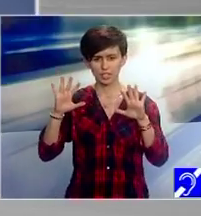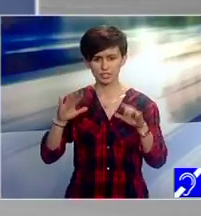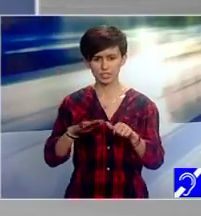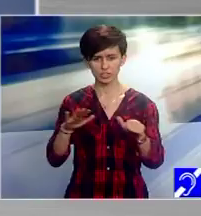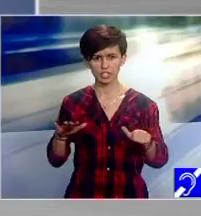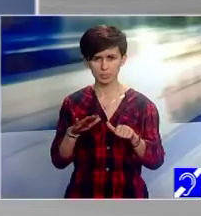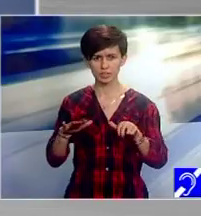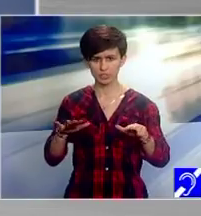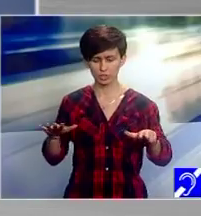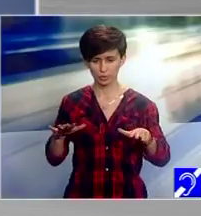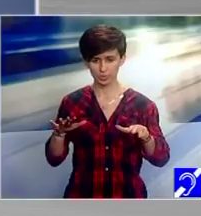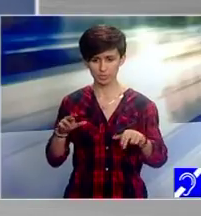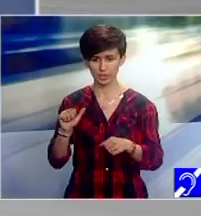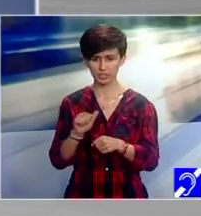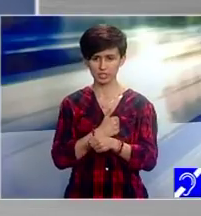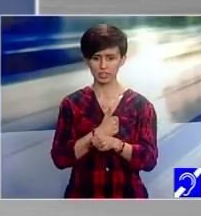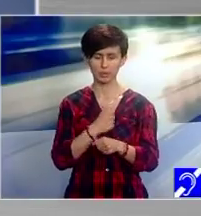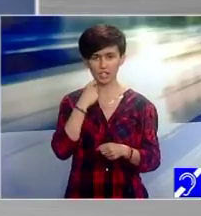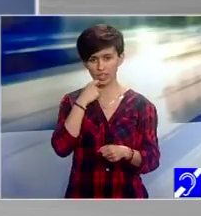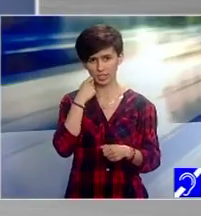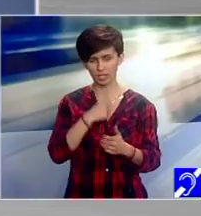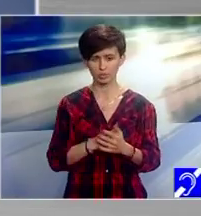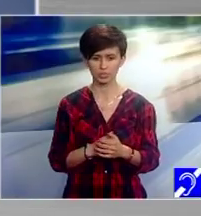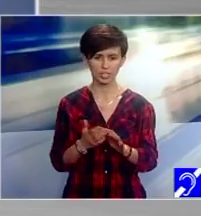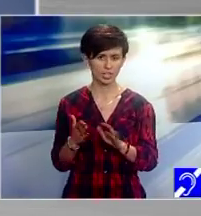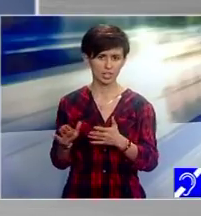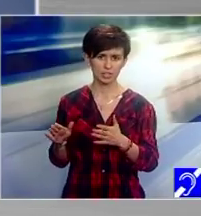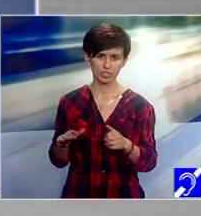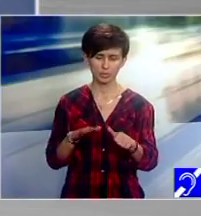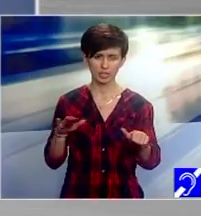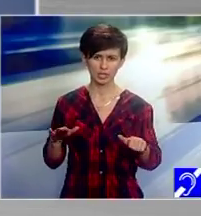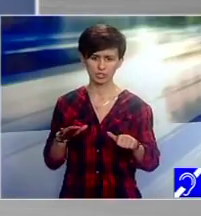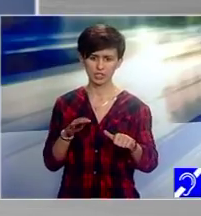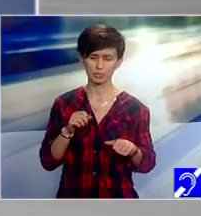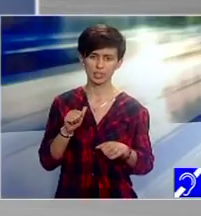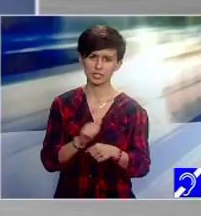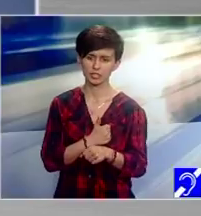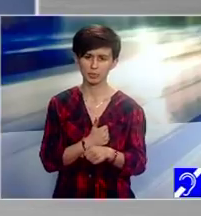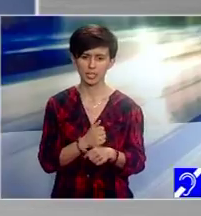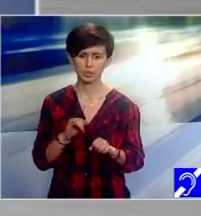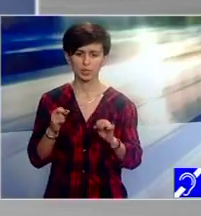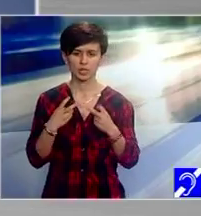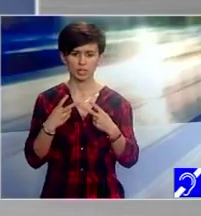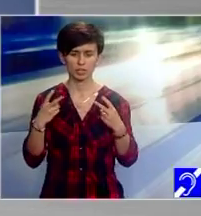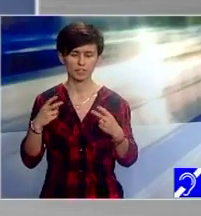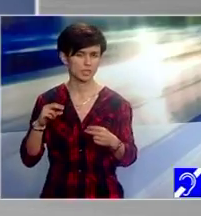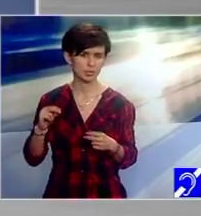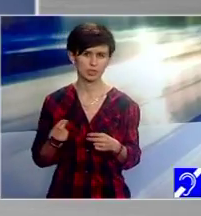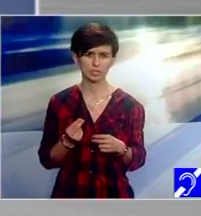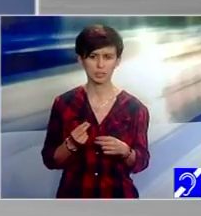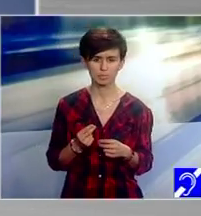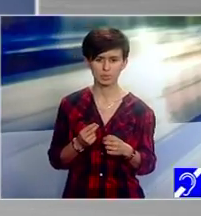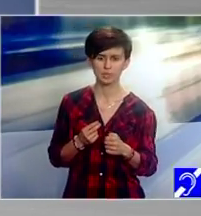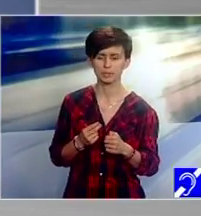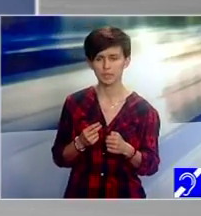16-18 mai la Cluj-Napoca. Puțin mai e. Da, debutează în 16 mai cu un eveniment inedit, Cina pentru